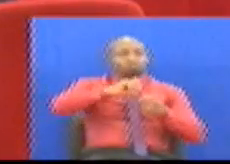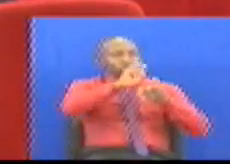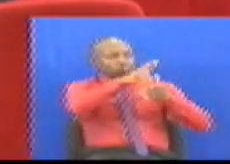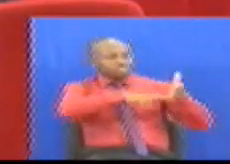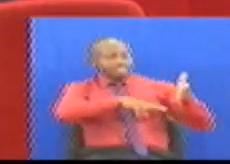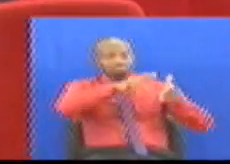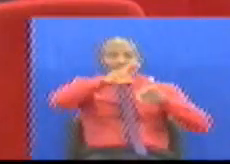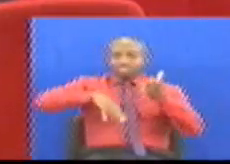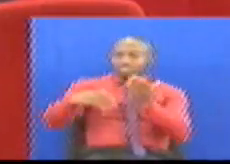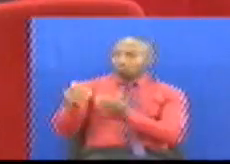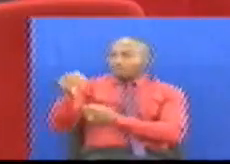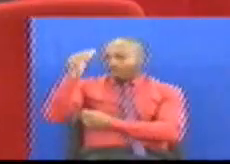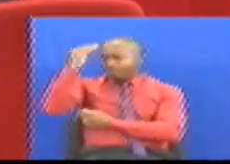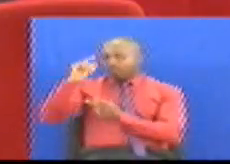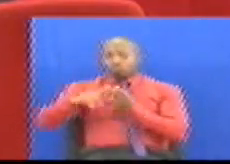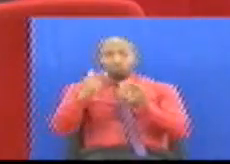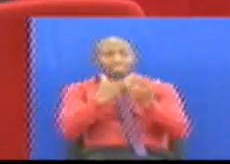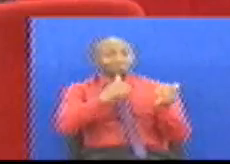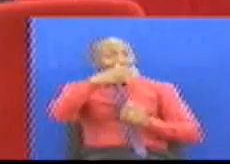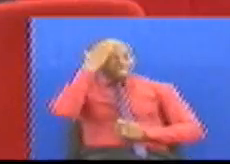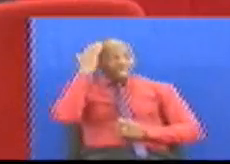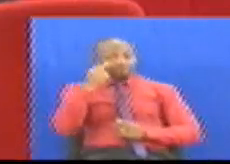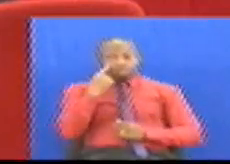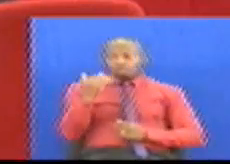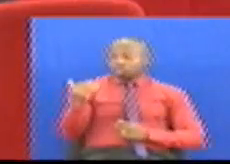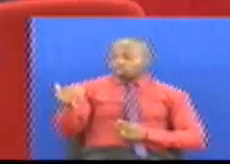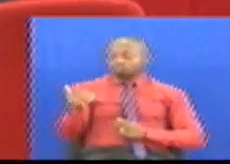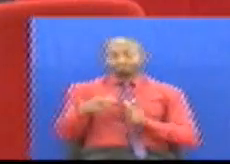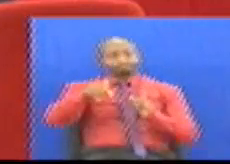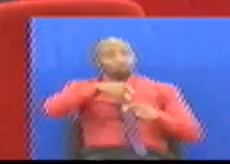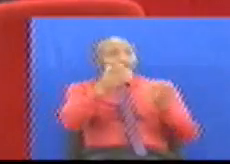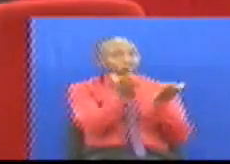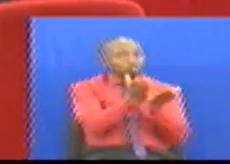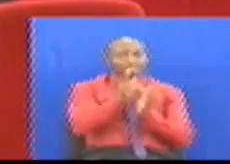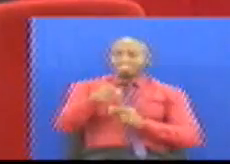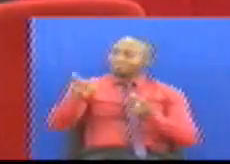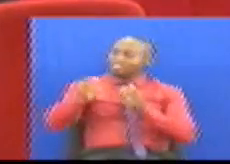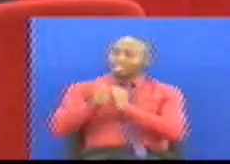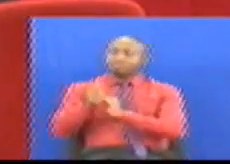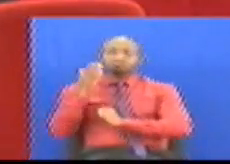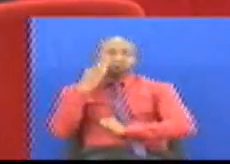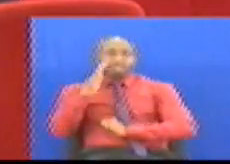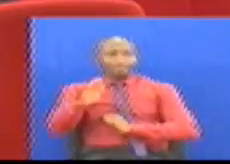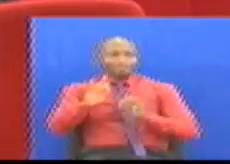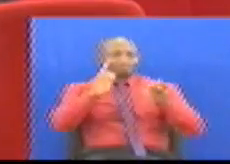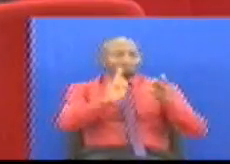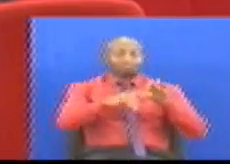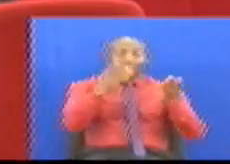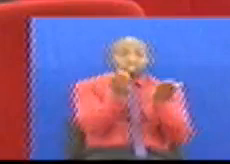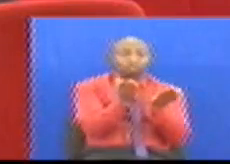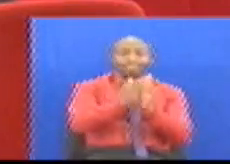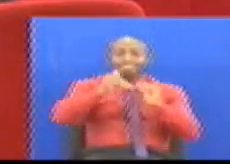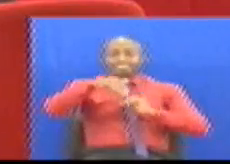elimu baada ya serikali yetu kuona jinsi gani watoto wetu wasome. Sio jambo la kupuuzwa. Mheshimiwa Naibu Spika, shule zaidi